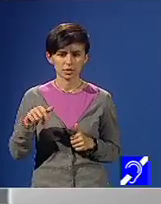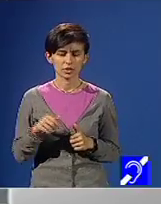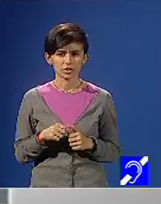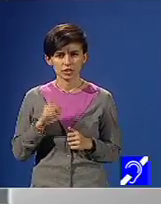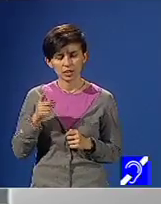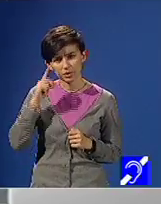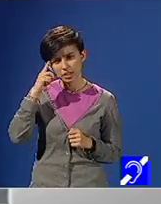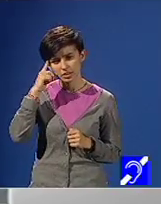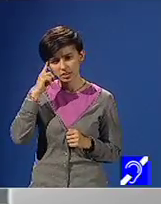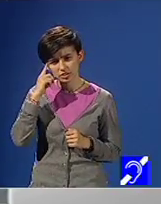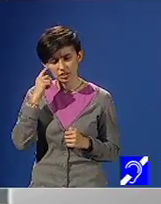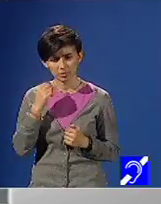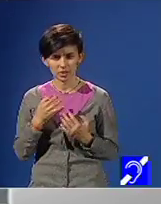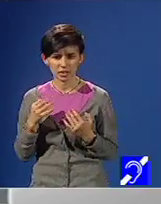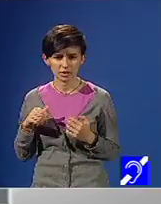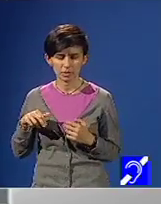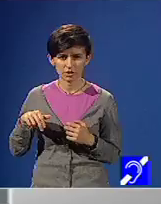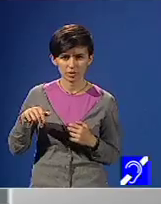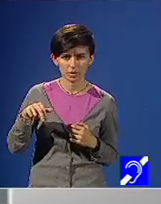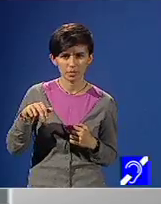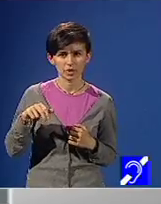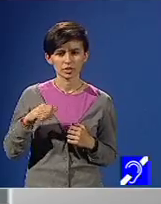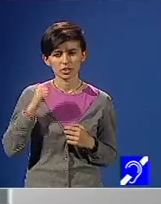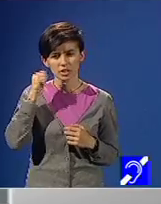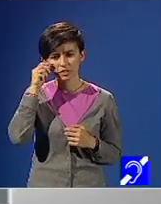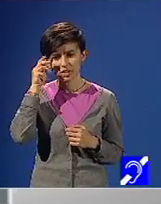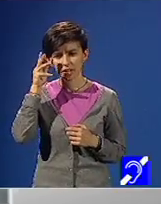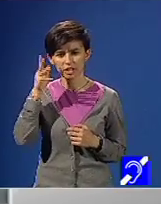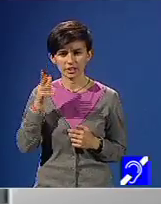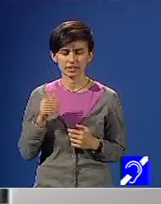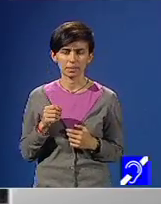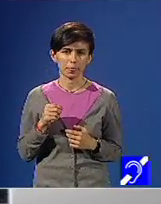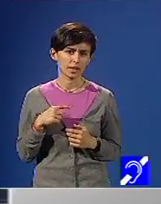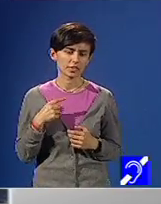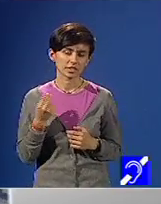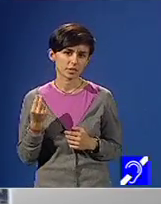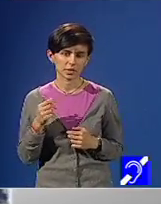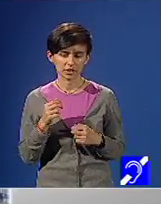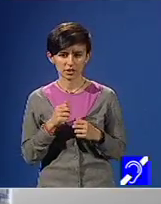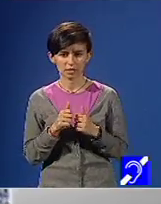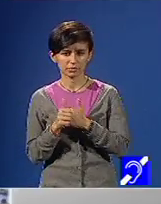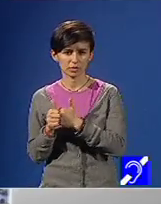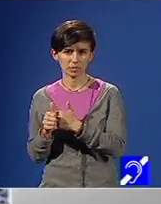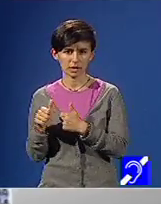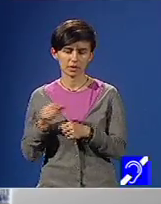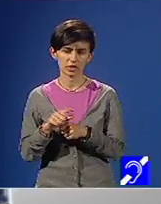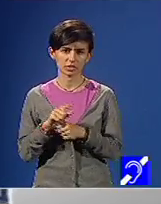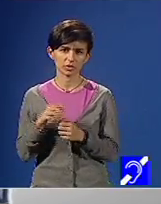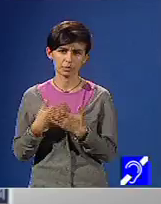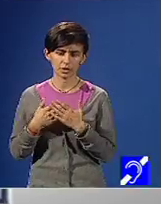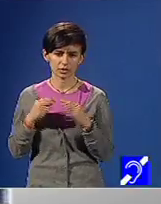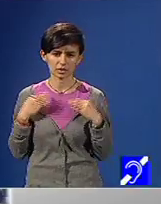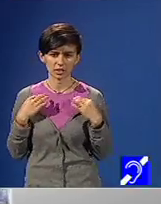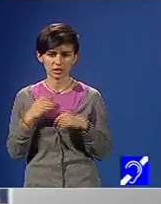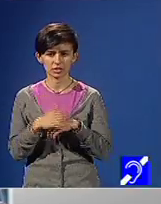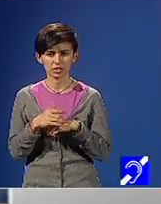știm cât de mult umblăm pe jos în fiecare zi. Și chiar pentru propria noastră sănătate este bine să urmărim lucrul ăsta și să încercăm să facem azi un pic